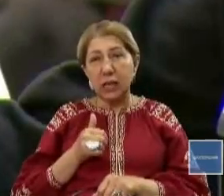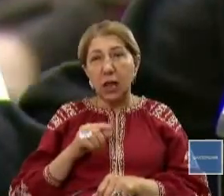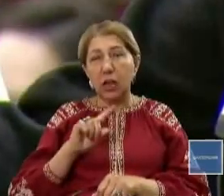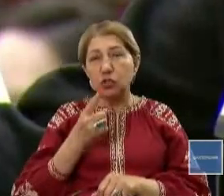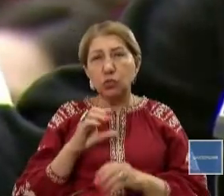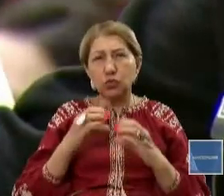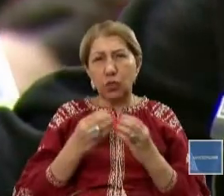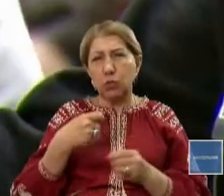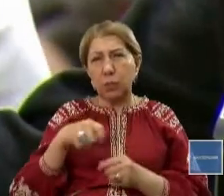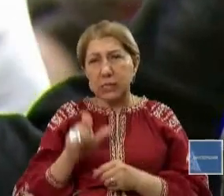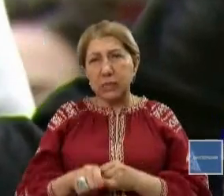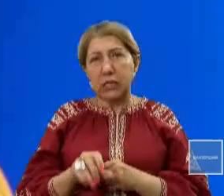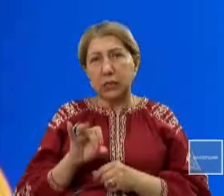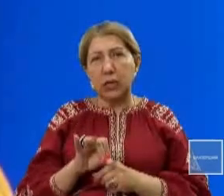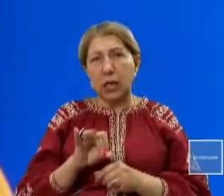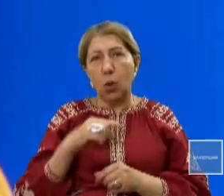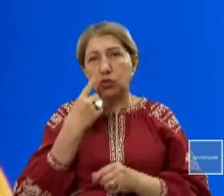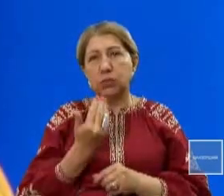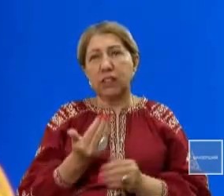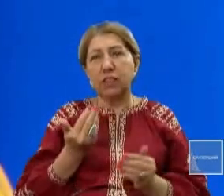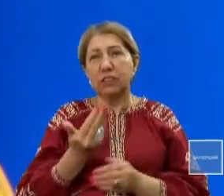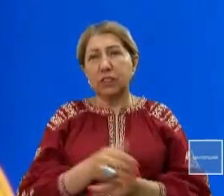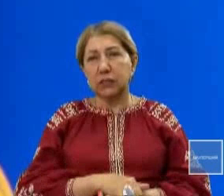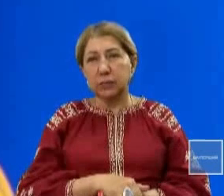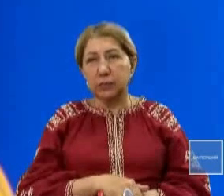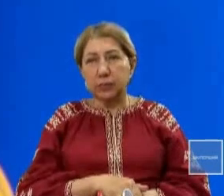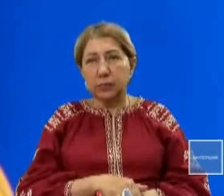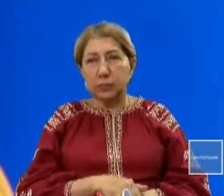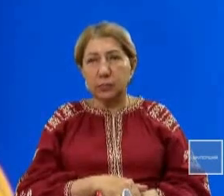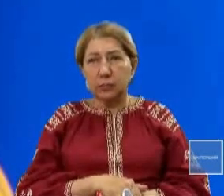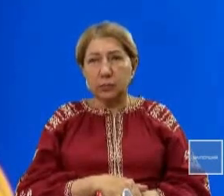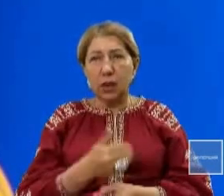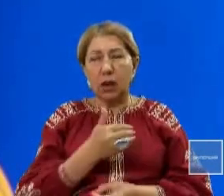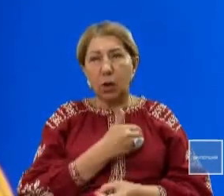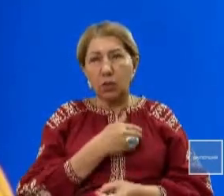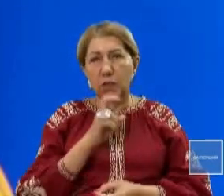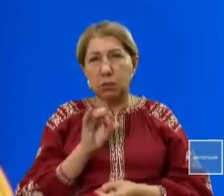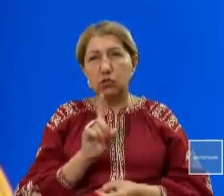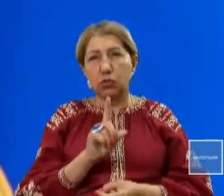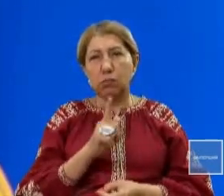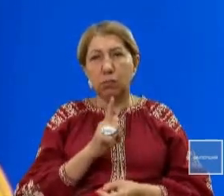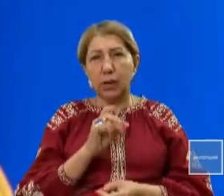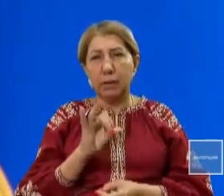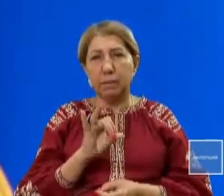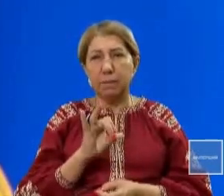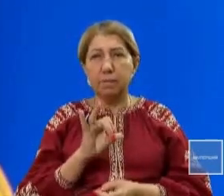Президента і особисто для вас? Дякую. Дякую вам за запитання. Все ж таки, я хотів би, щоб ми